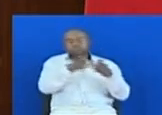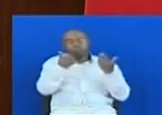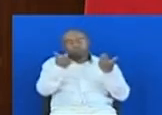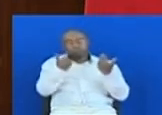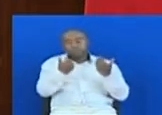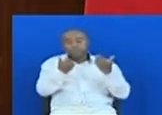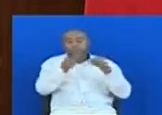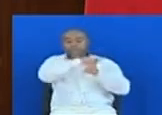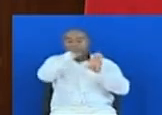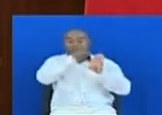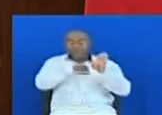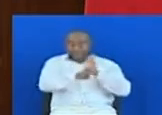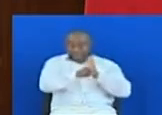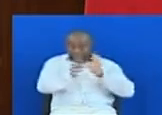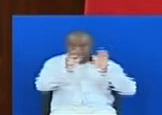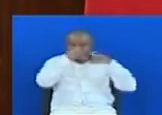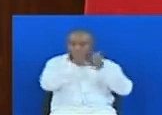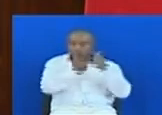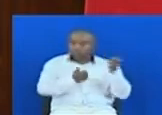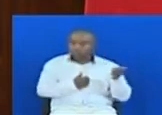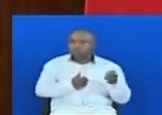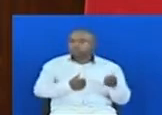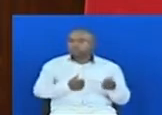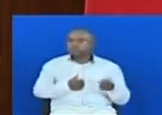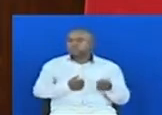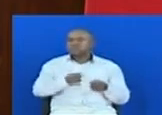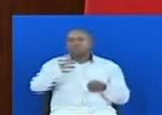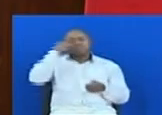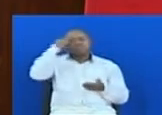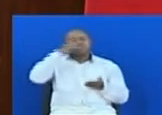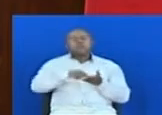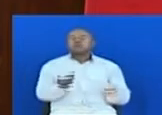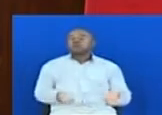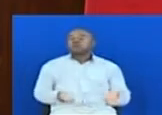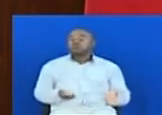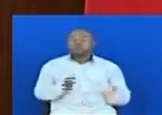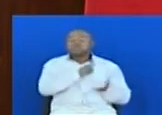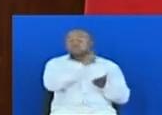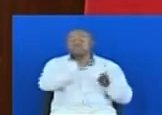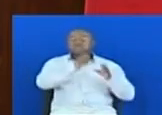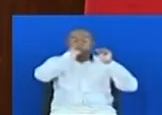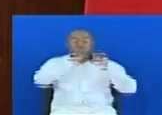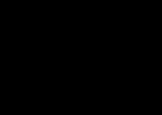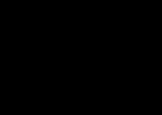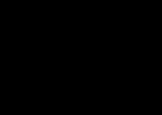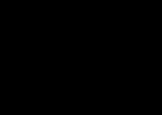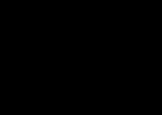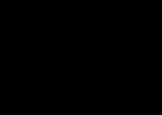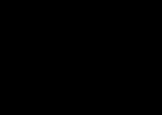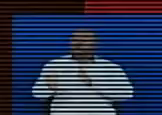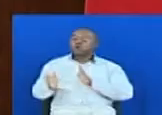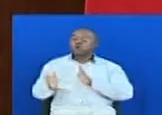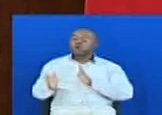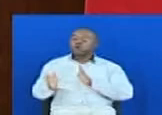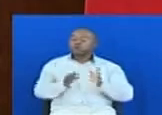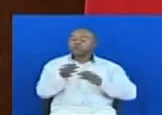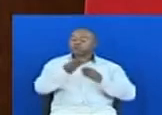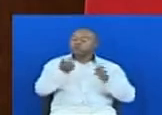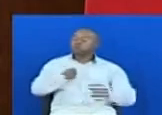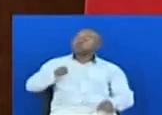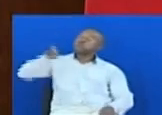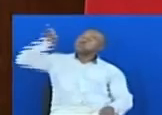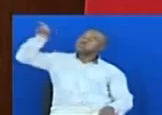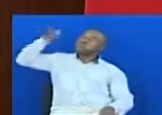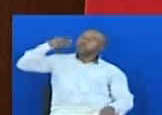ulimwengu. Manangu ni nini? Sio lazima kwamba Afrika tupangiwe uchumi wetu utakuwa kwa kiasi